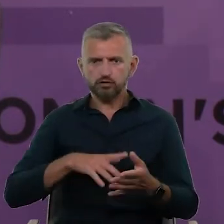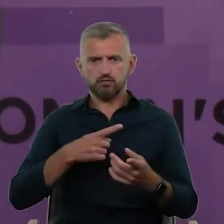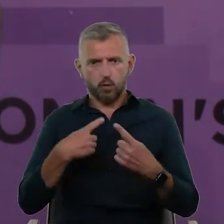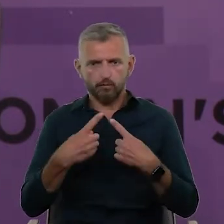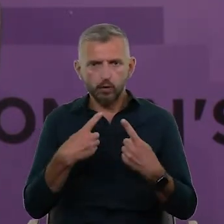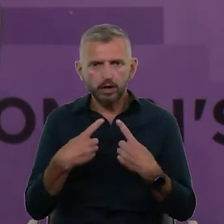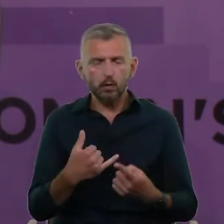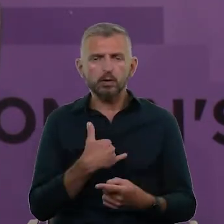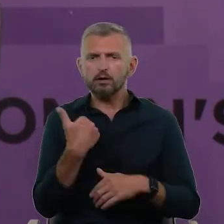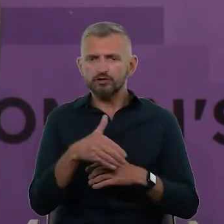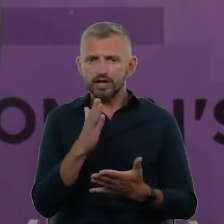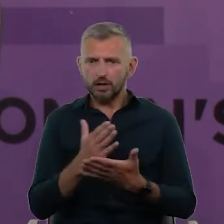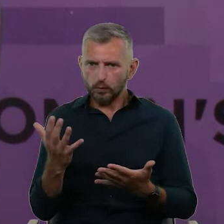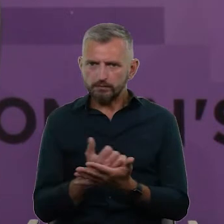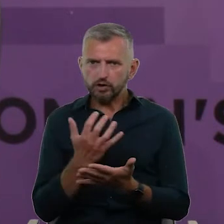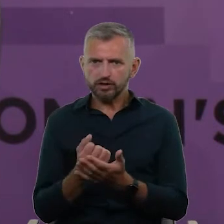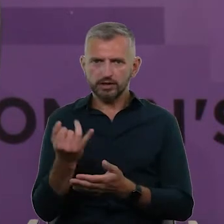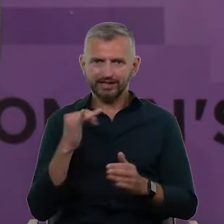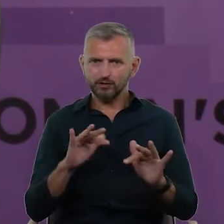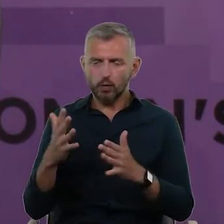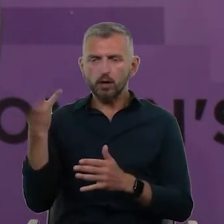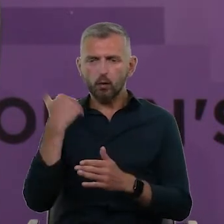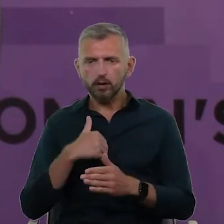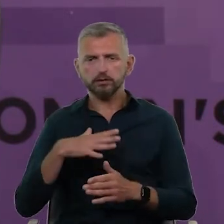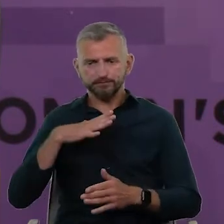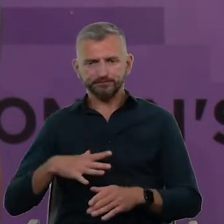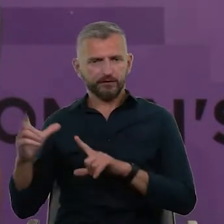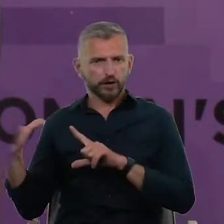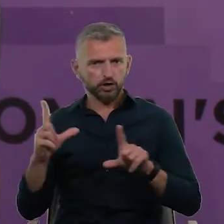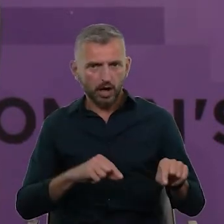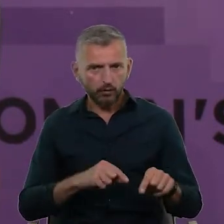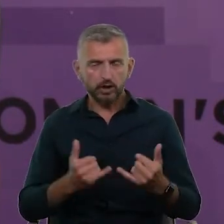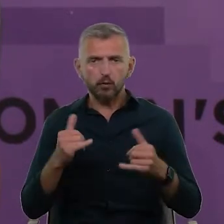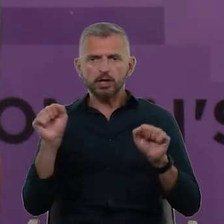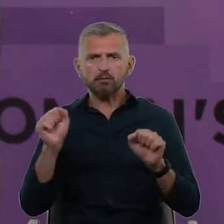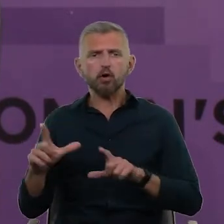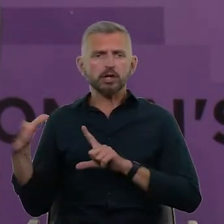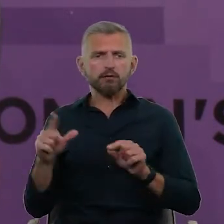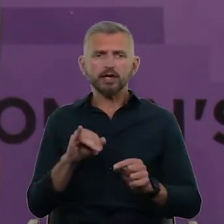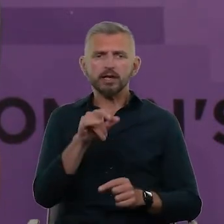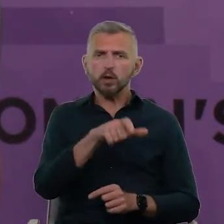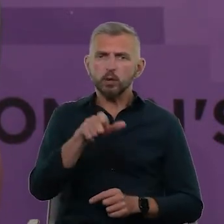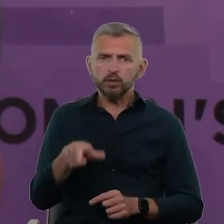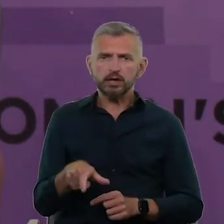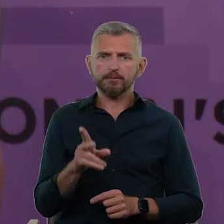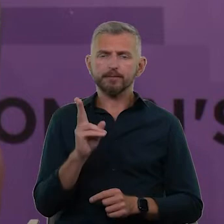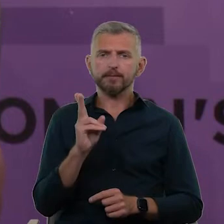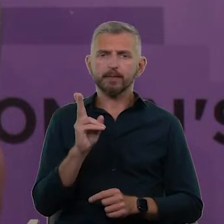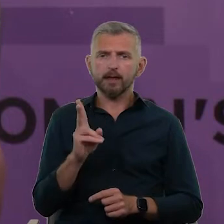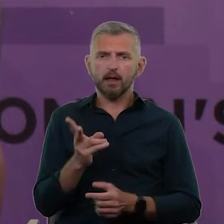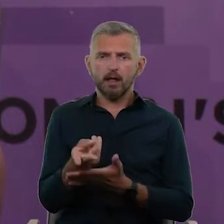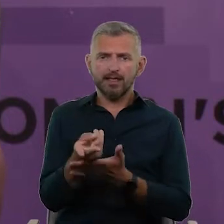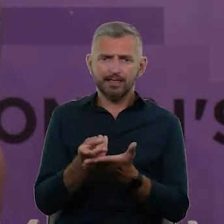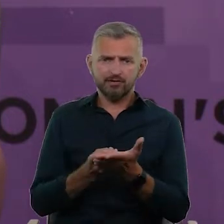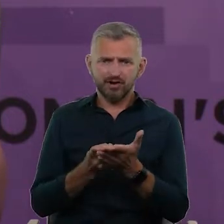І у нас є вже успішні історії, коли виїжджають. І сьогодні можна виїхати і людям, які